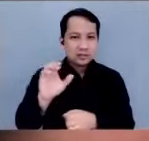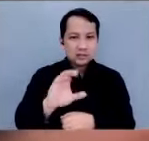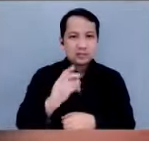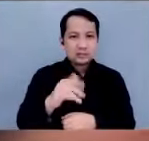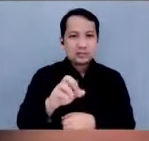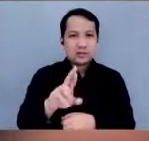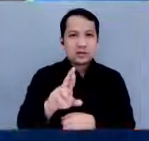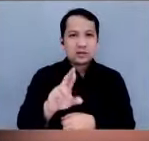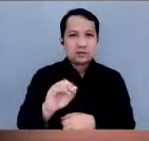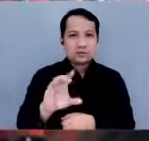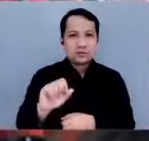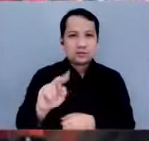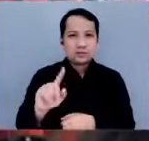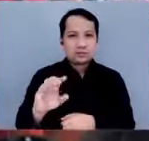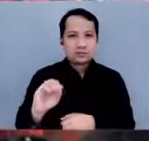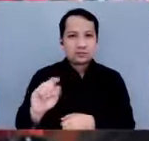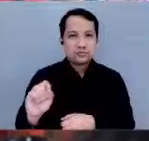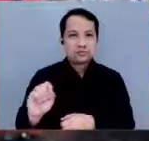Concho.